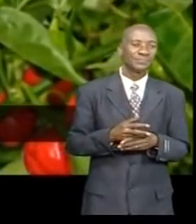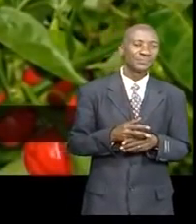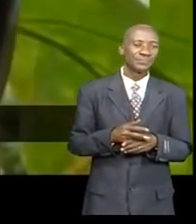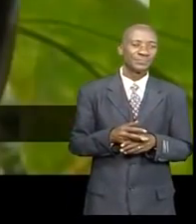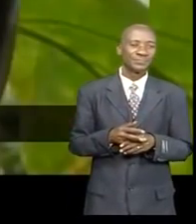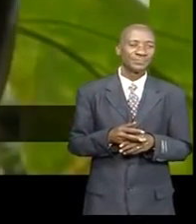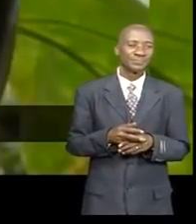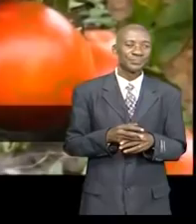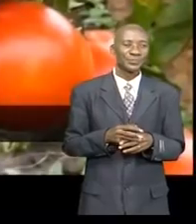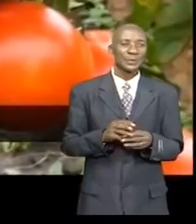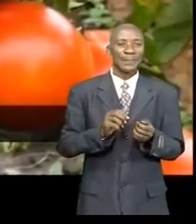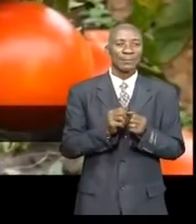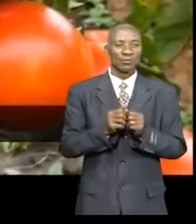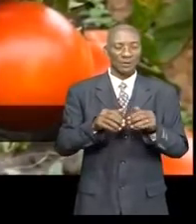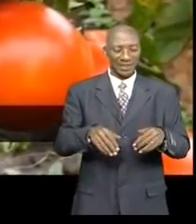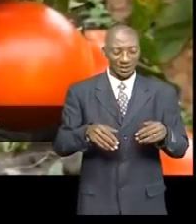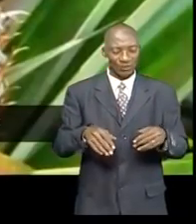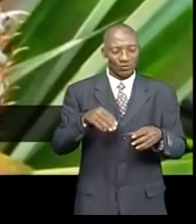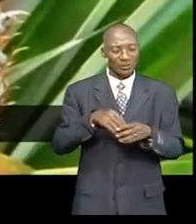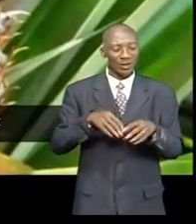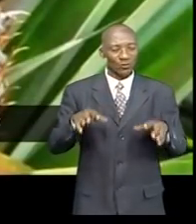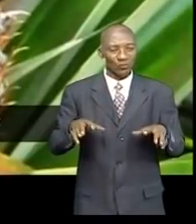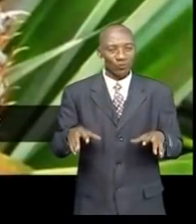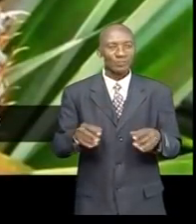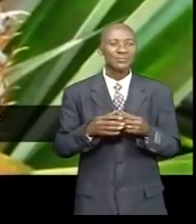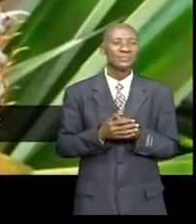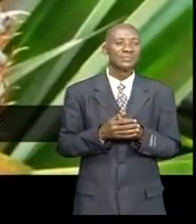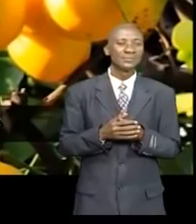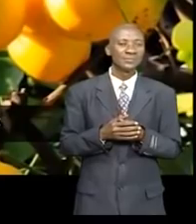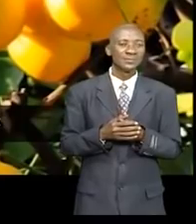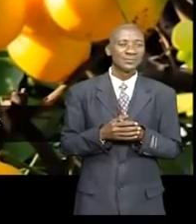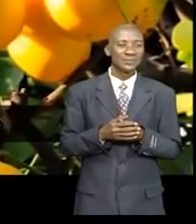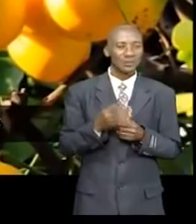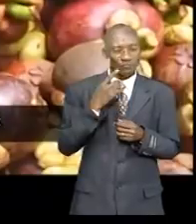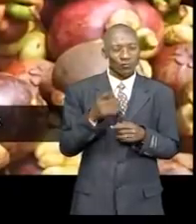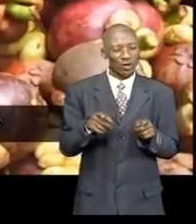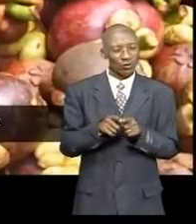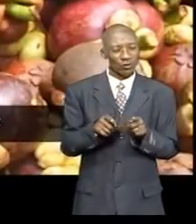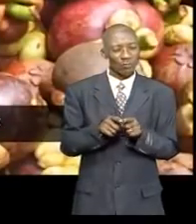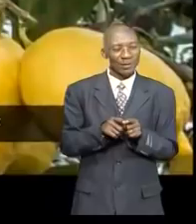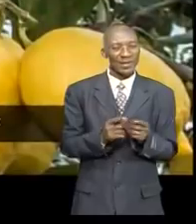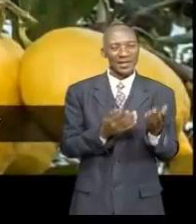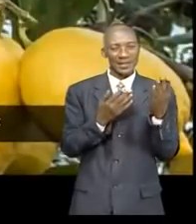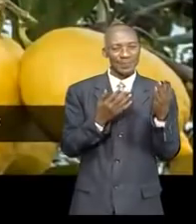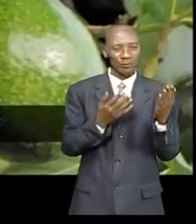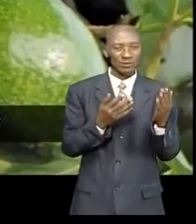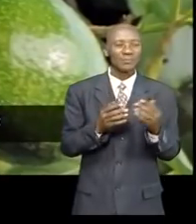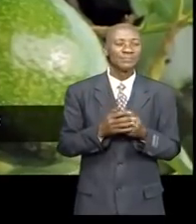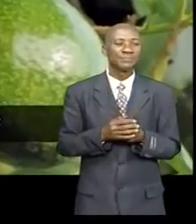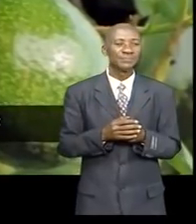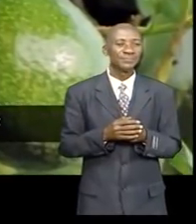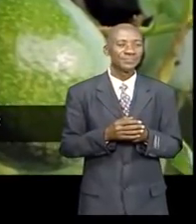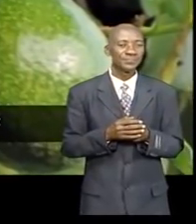République démocratique du Congo est unanimement reconnu comme étant considérable. Le pays disposerait d'une